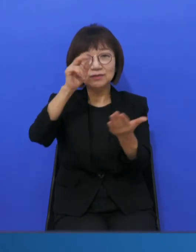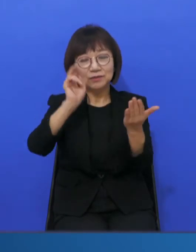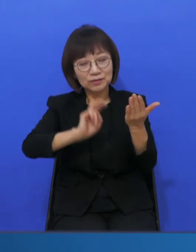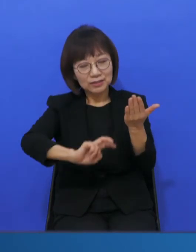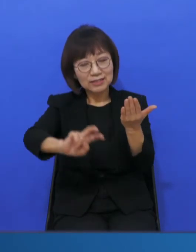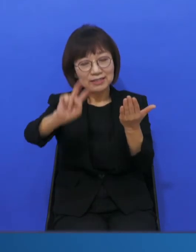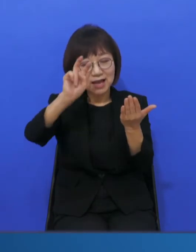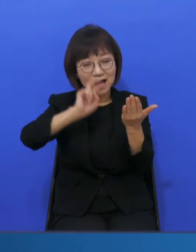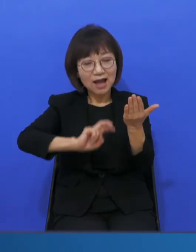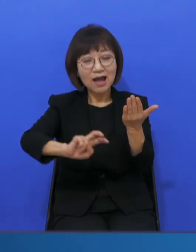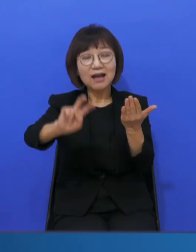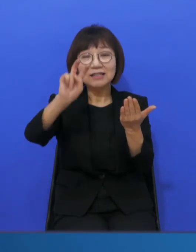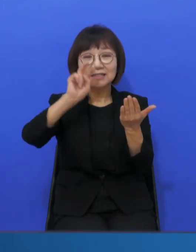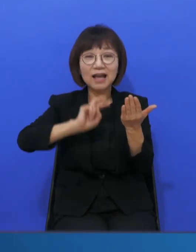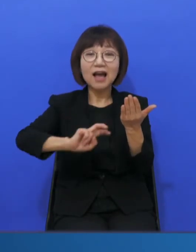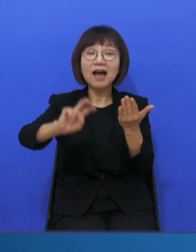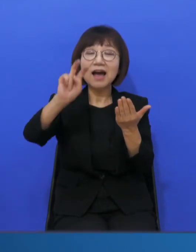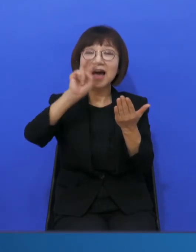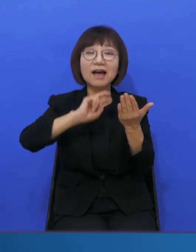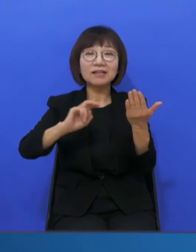원하시 주